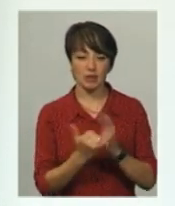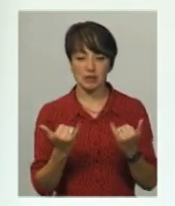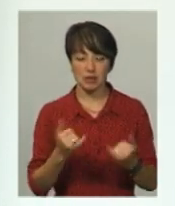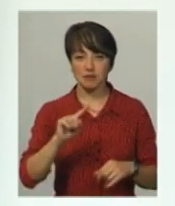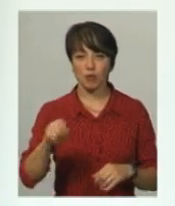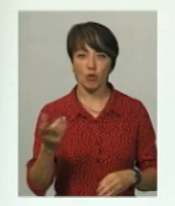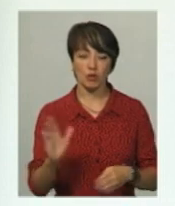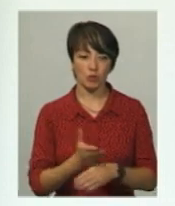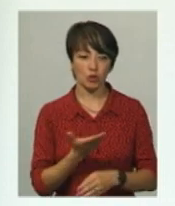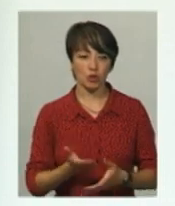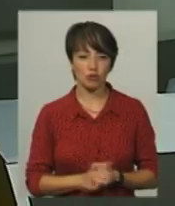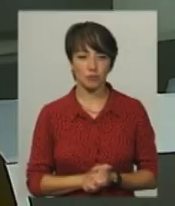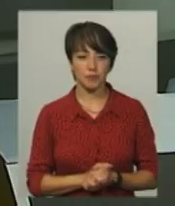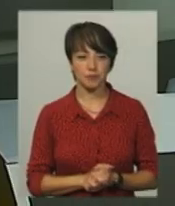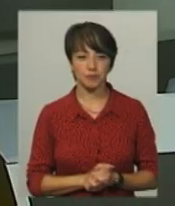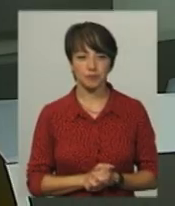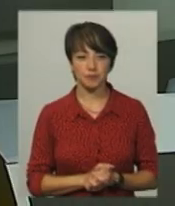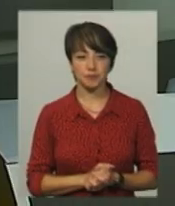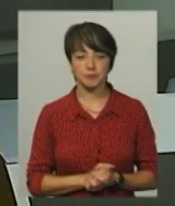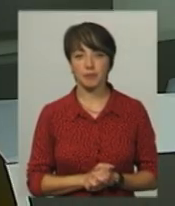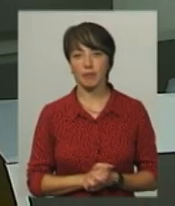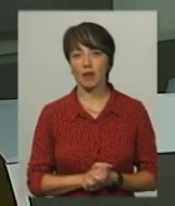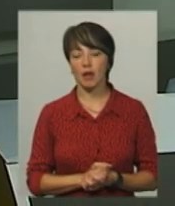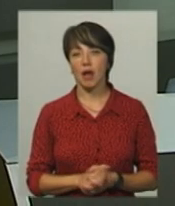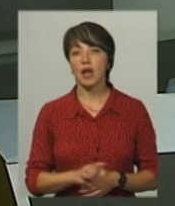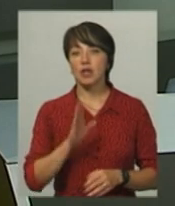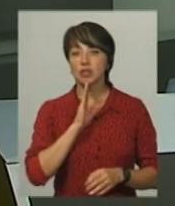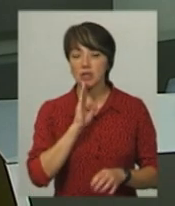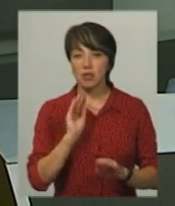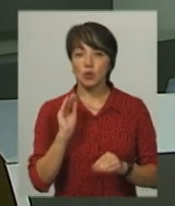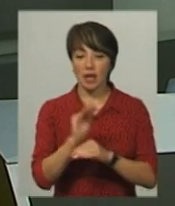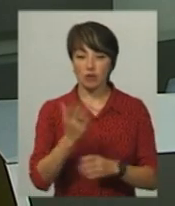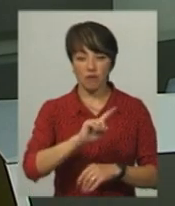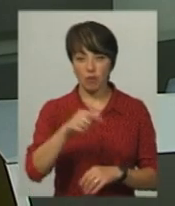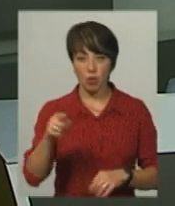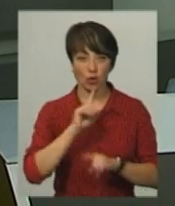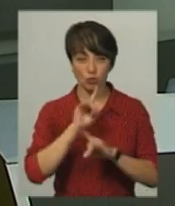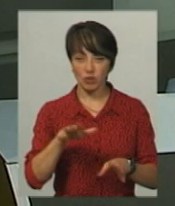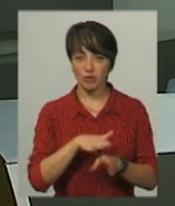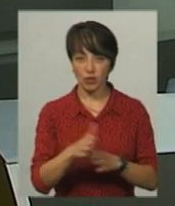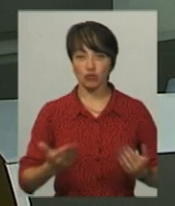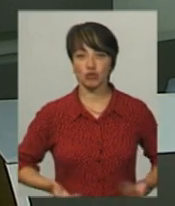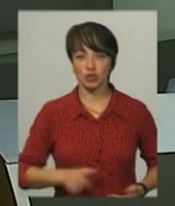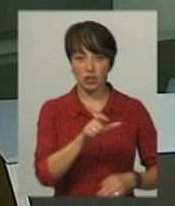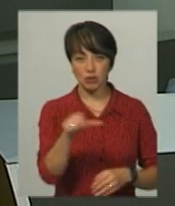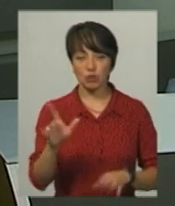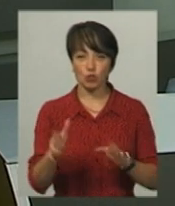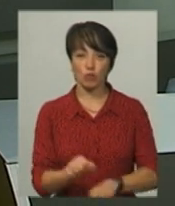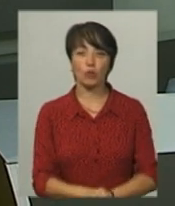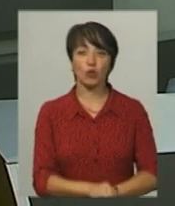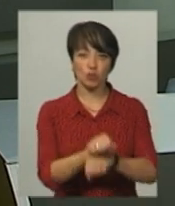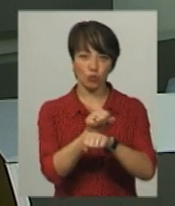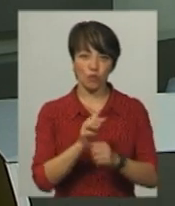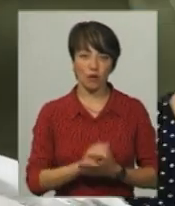вимога демонтаж. Людмила Волос додає, якщо вимоги не будуть виконані, жителі влаштують акцію